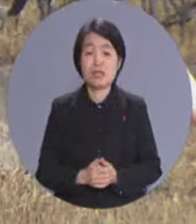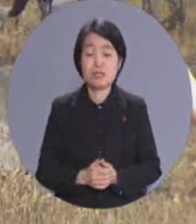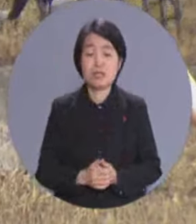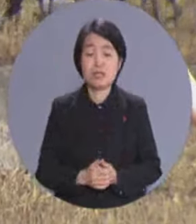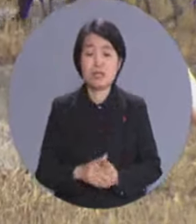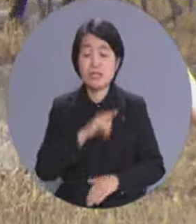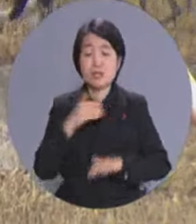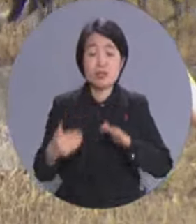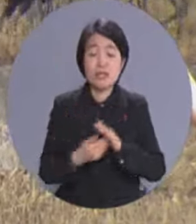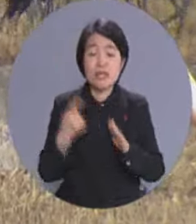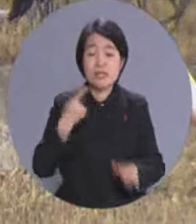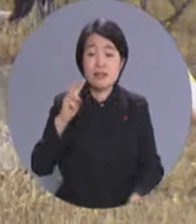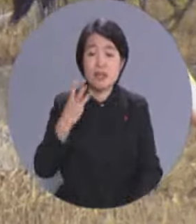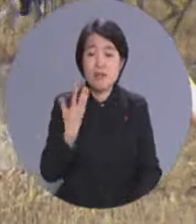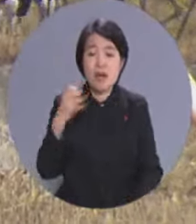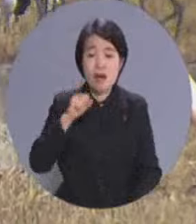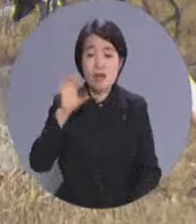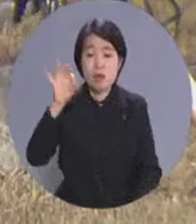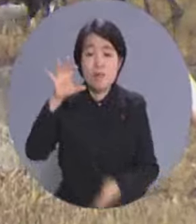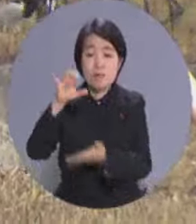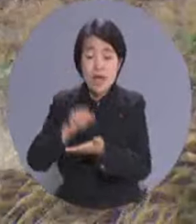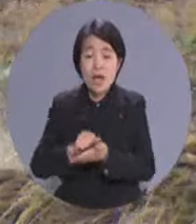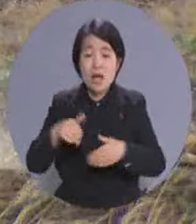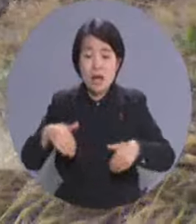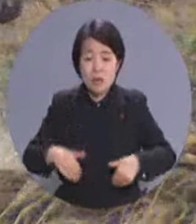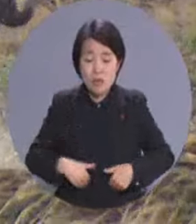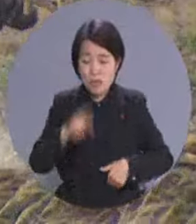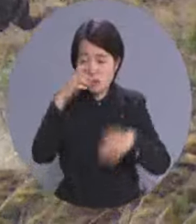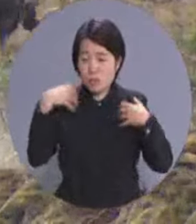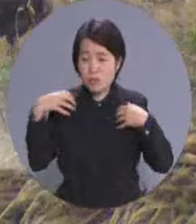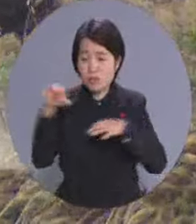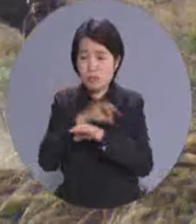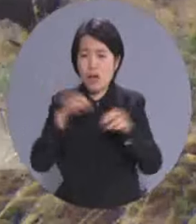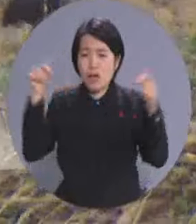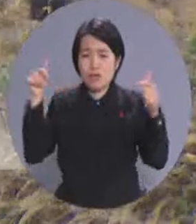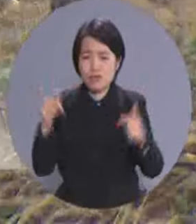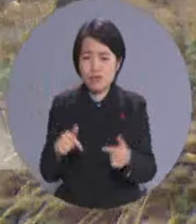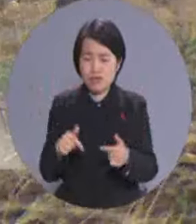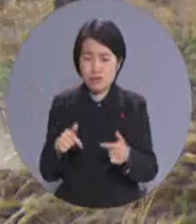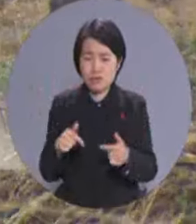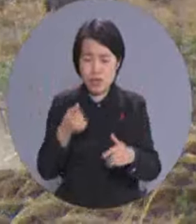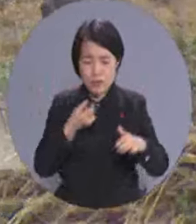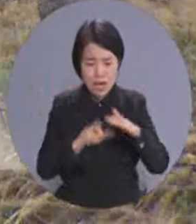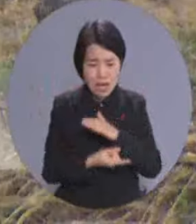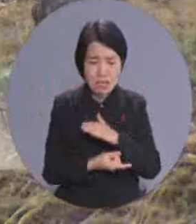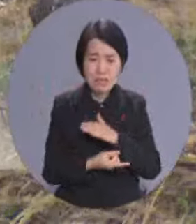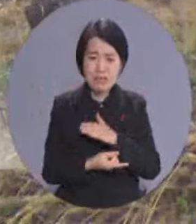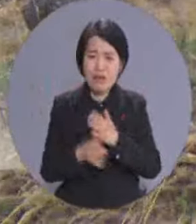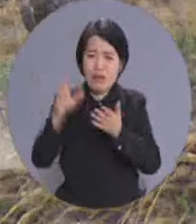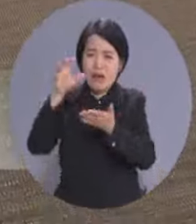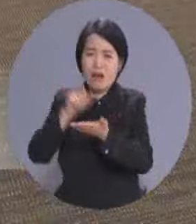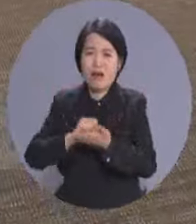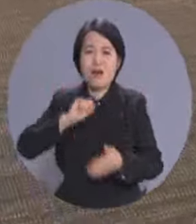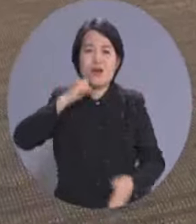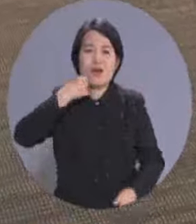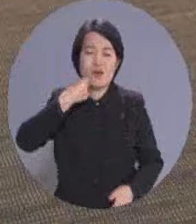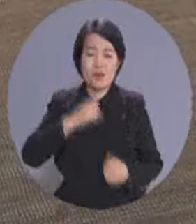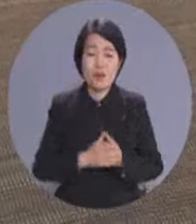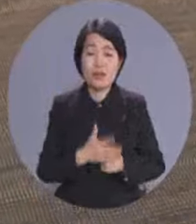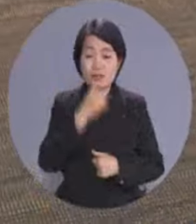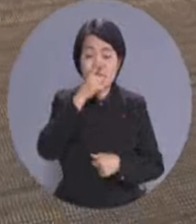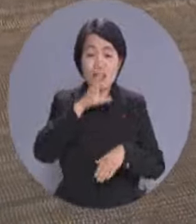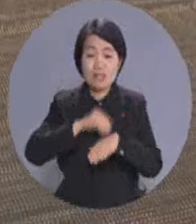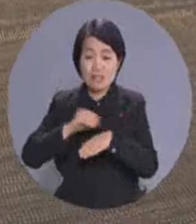최대 1,300억여 원의 국비 확보가 필요한데 정부의 긴축 재정 기조 아래 녹록치 않은 상황입니다.